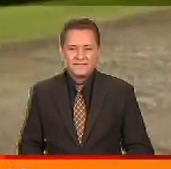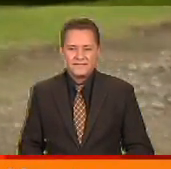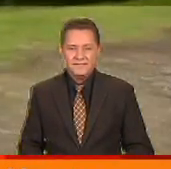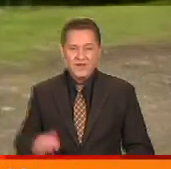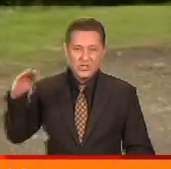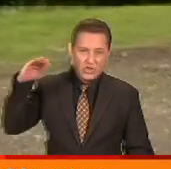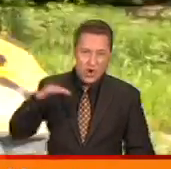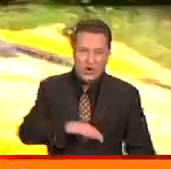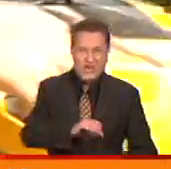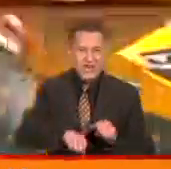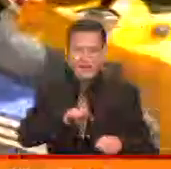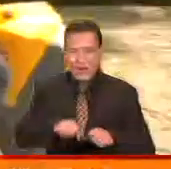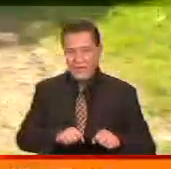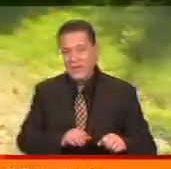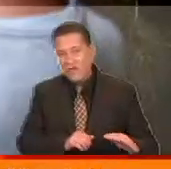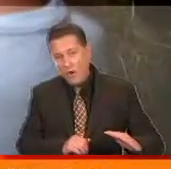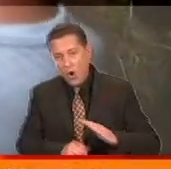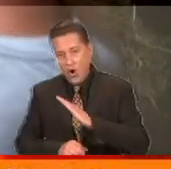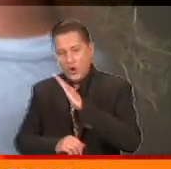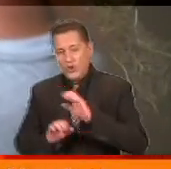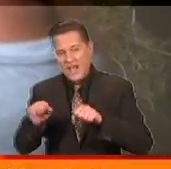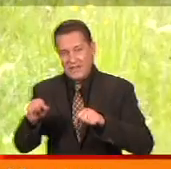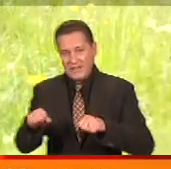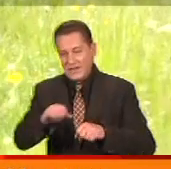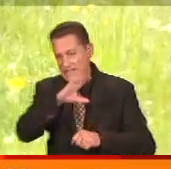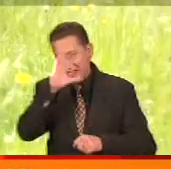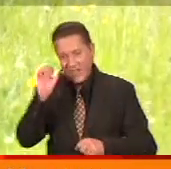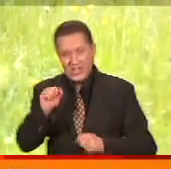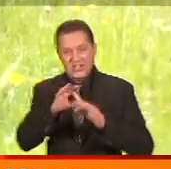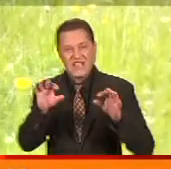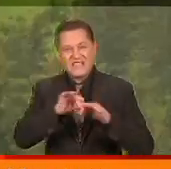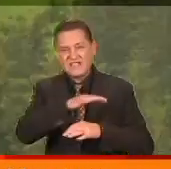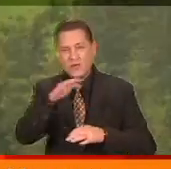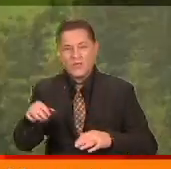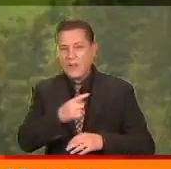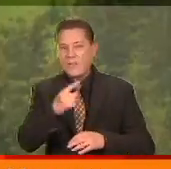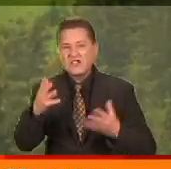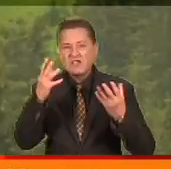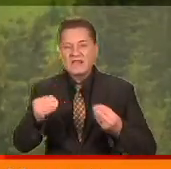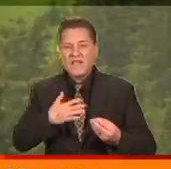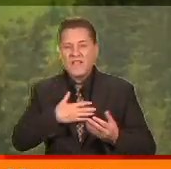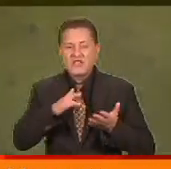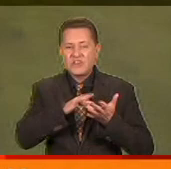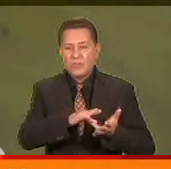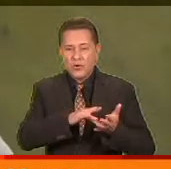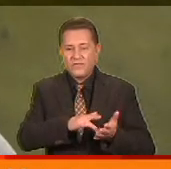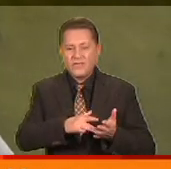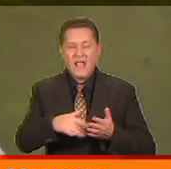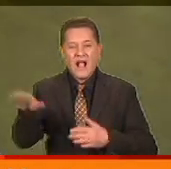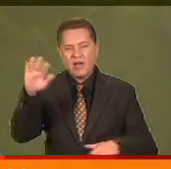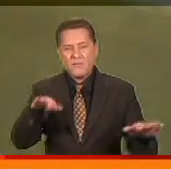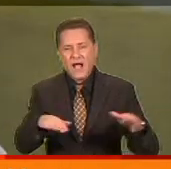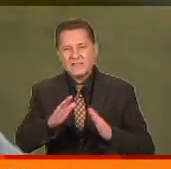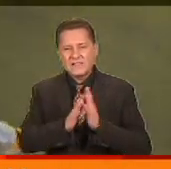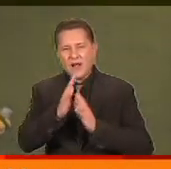Згори на ровері та вгору на квадроциклі. Ніч на Сіновалі. Перший день нашої подорожі. У планах – карпатська полонина з